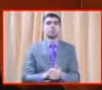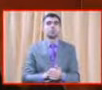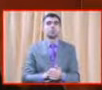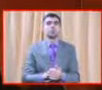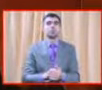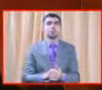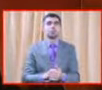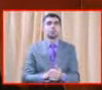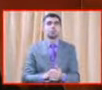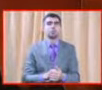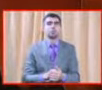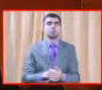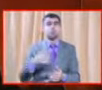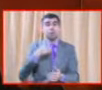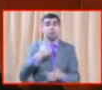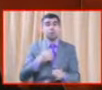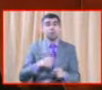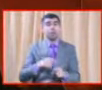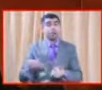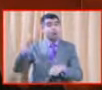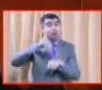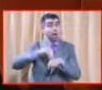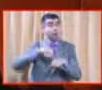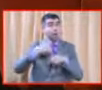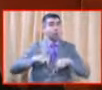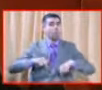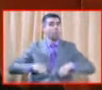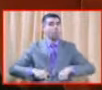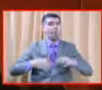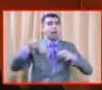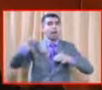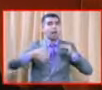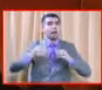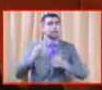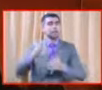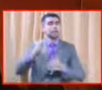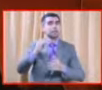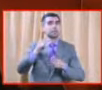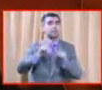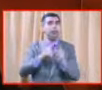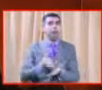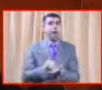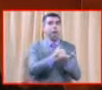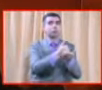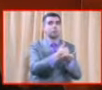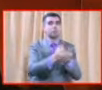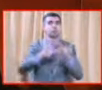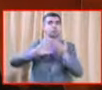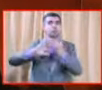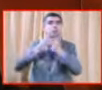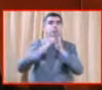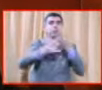أفيد بأن وزارة العدل والحريات دأبت على تقديم دعم لفائدة